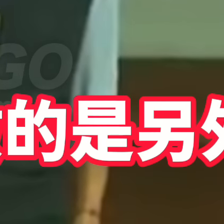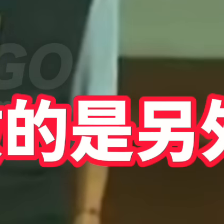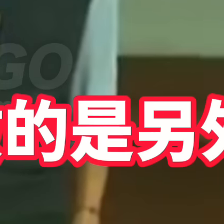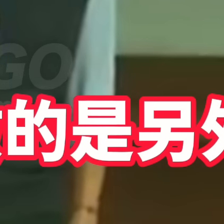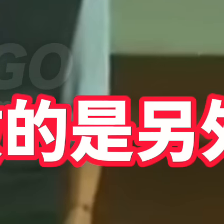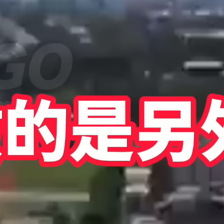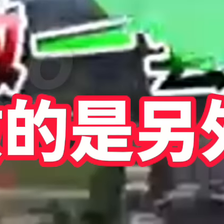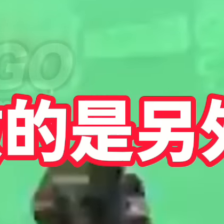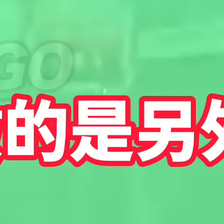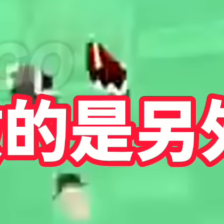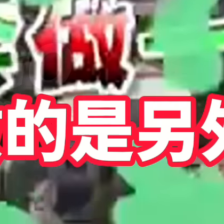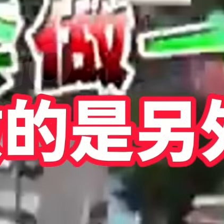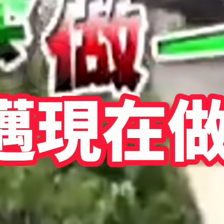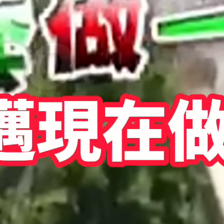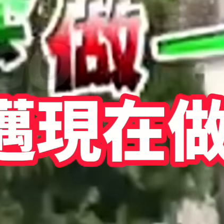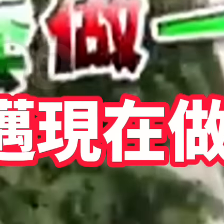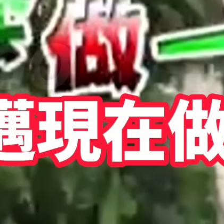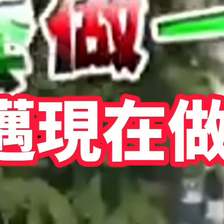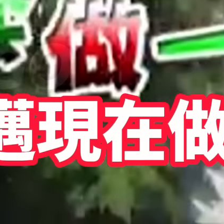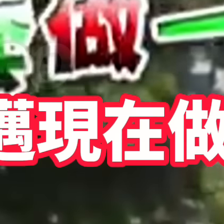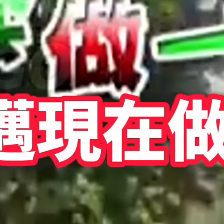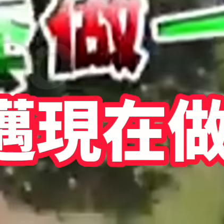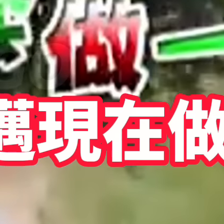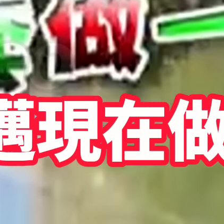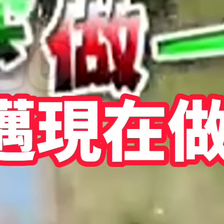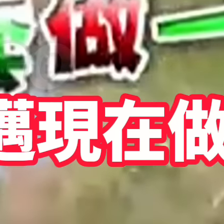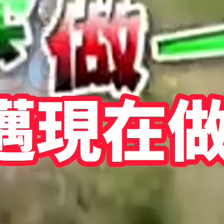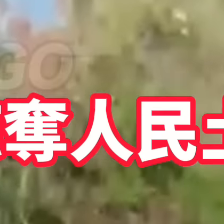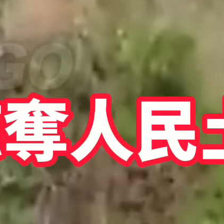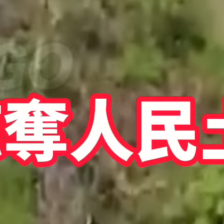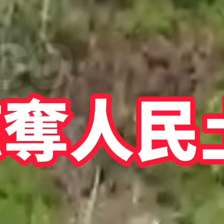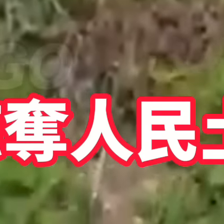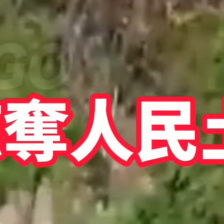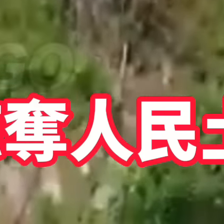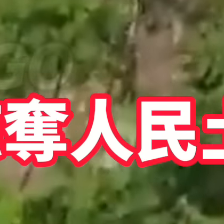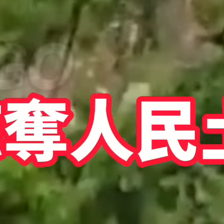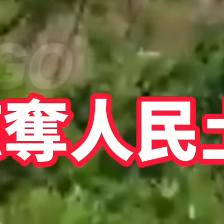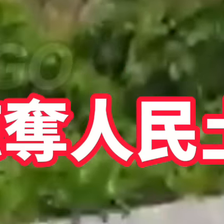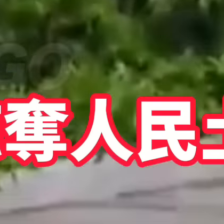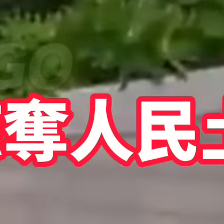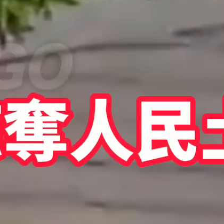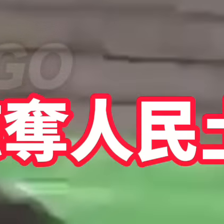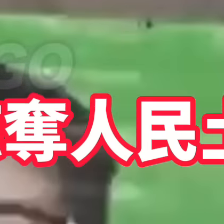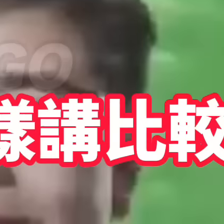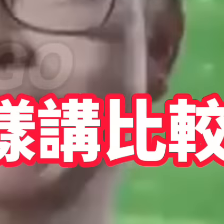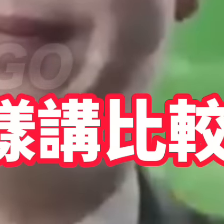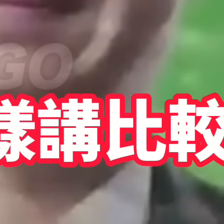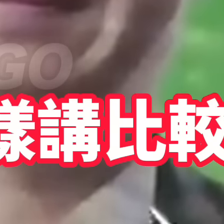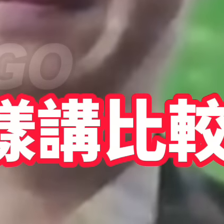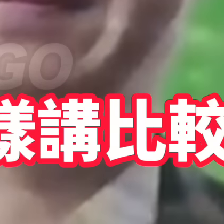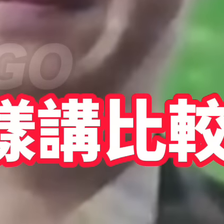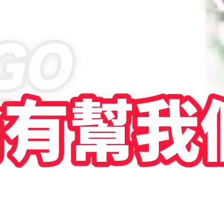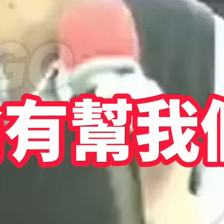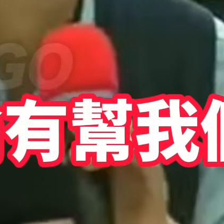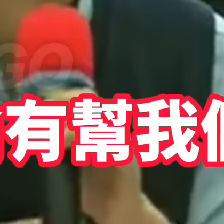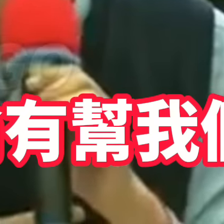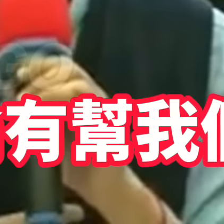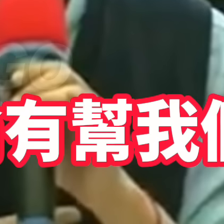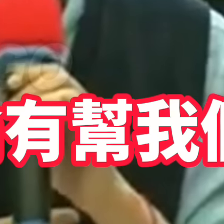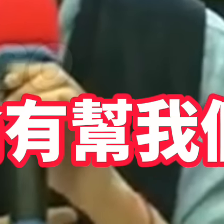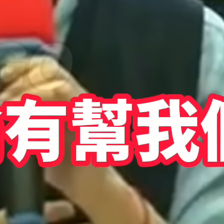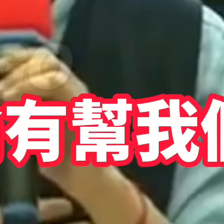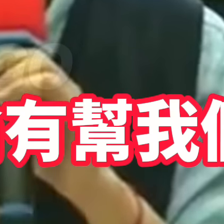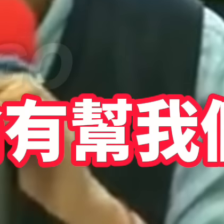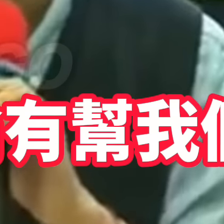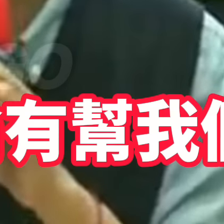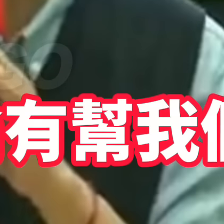其实做的是另外一套。今摆今摆做的根本就是掠夺人民土地财产嘛，讲爱较紧啊。当韩